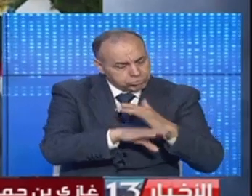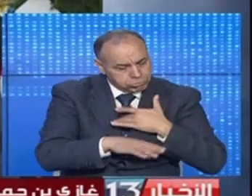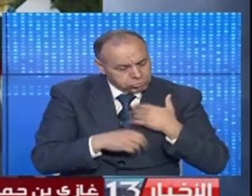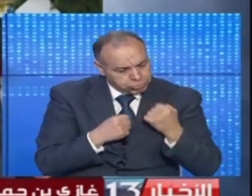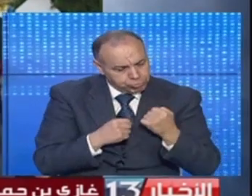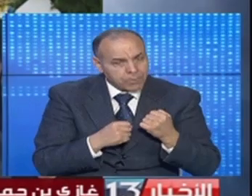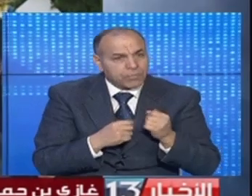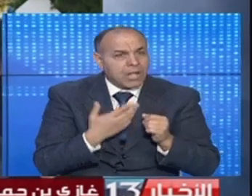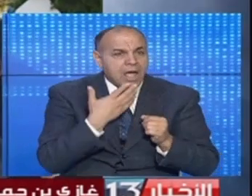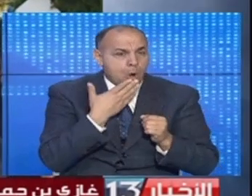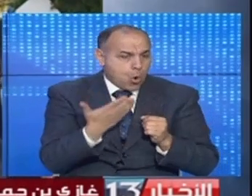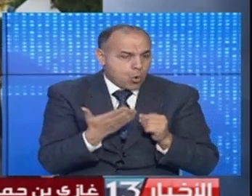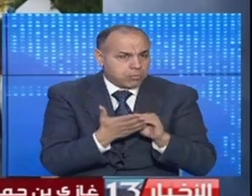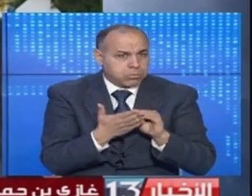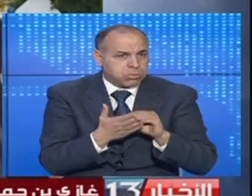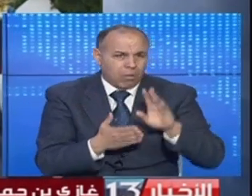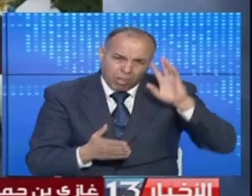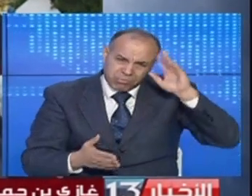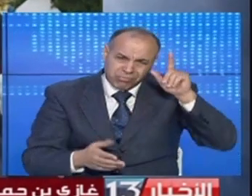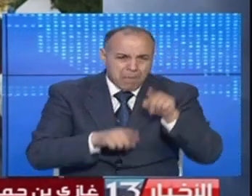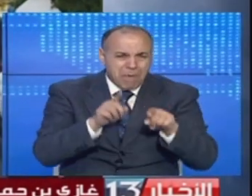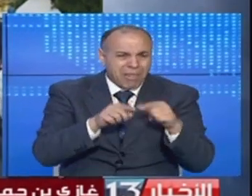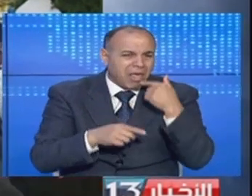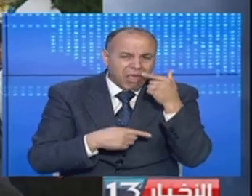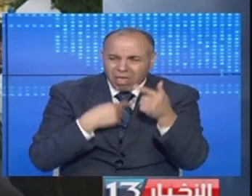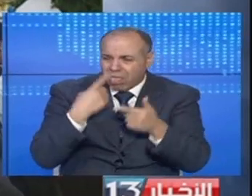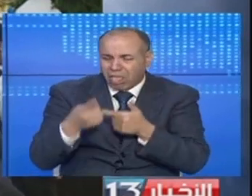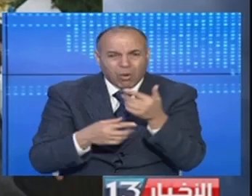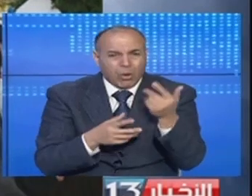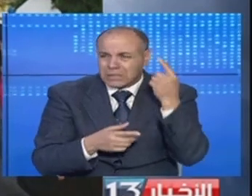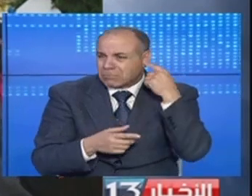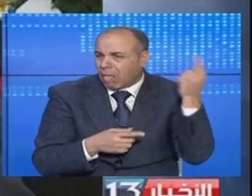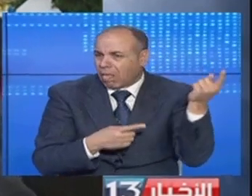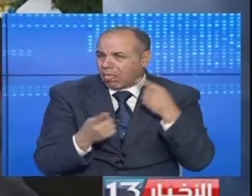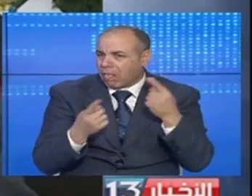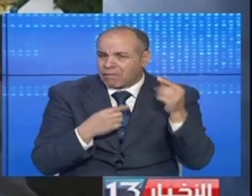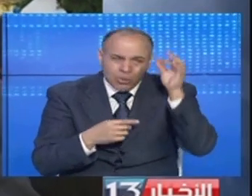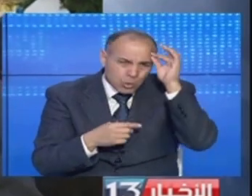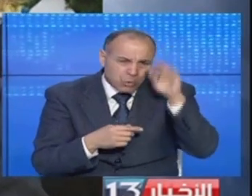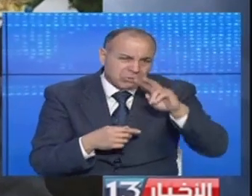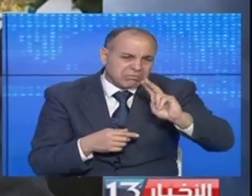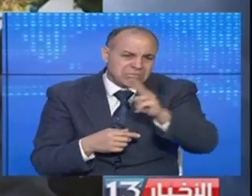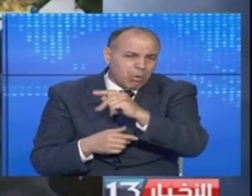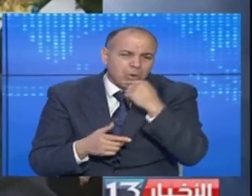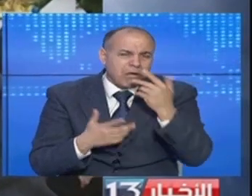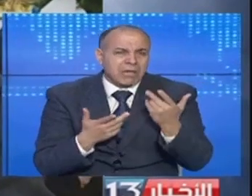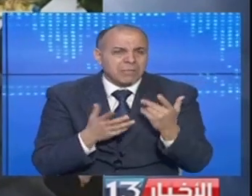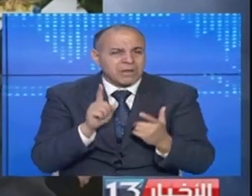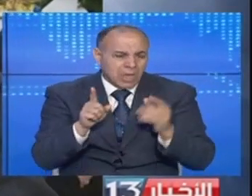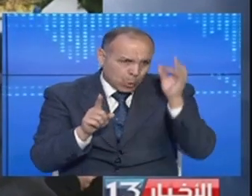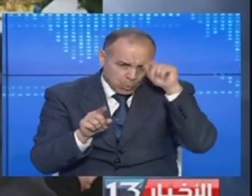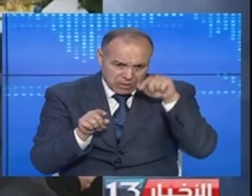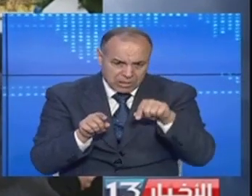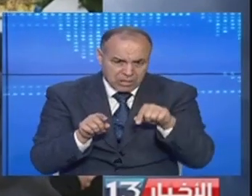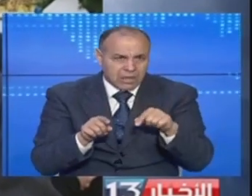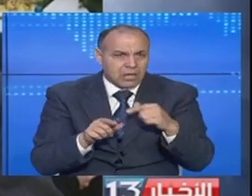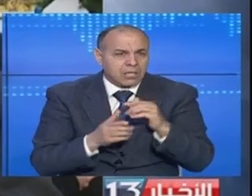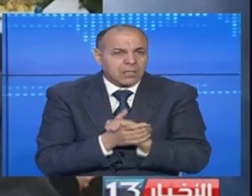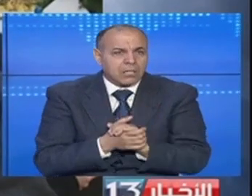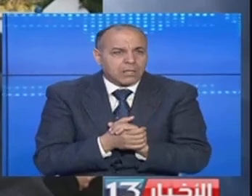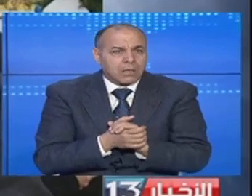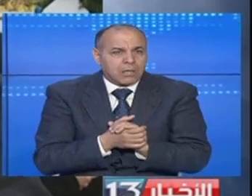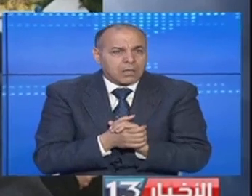وحبنا كذلك ان ندوه اه بعض الكلام والتشويه اللي سمعناه في تونس وخارج اه